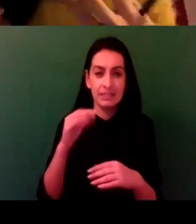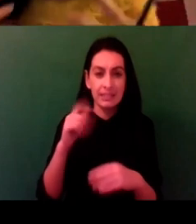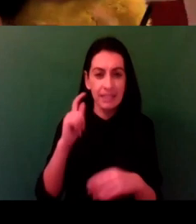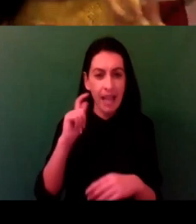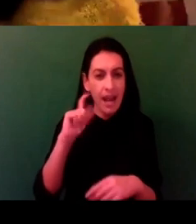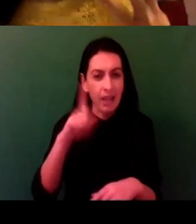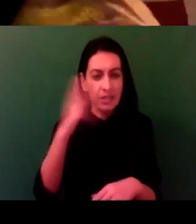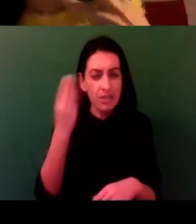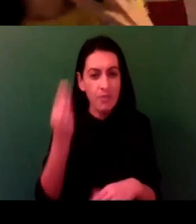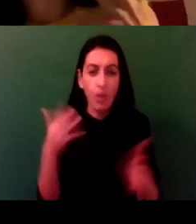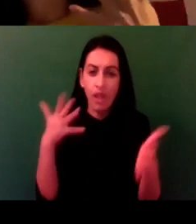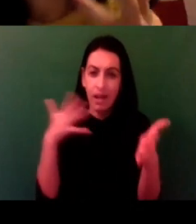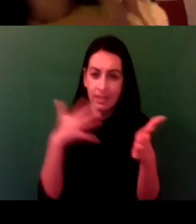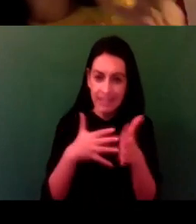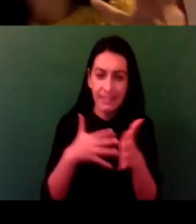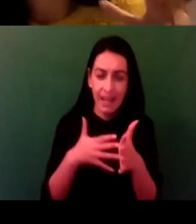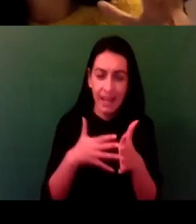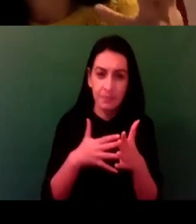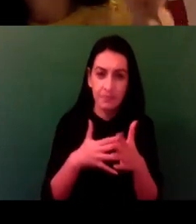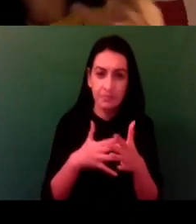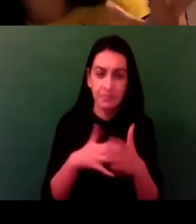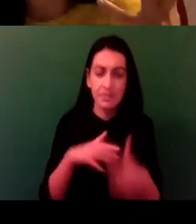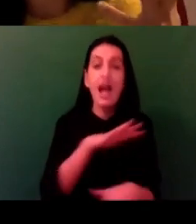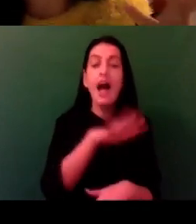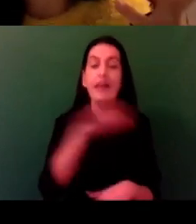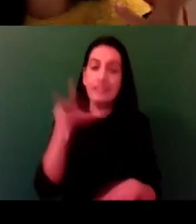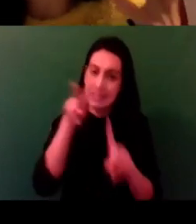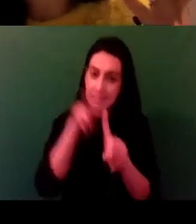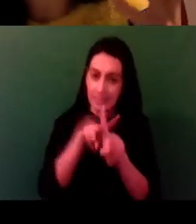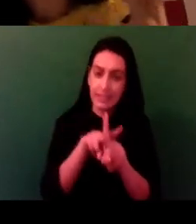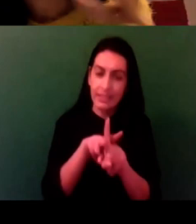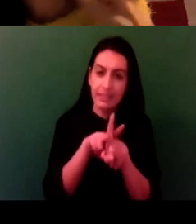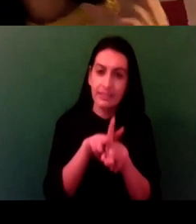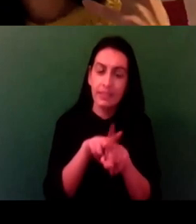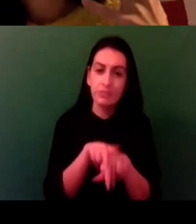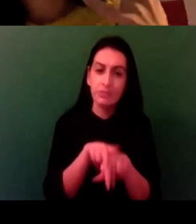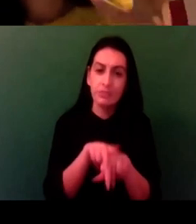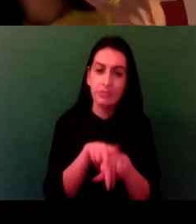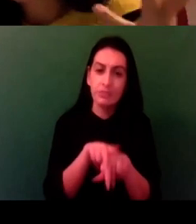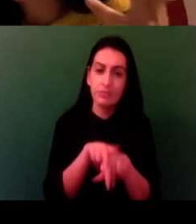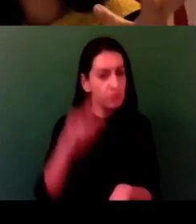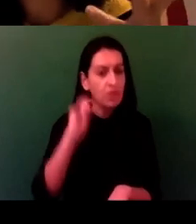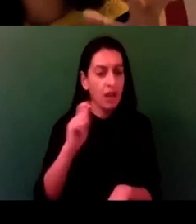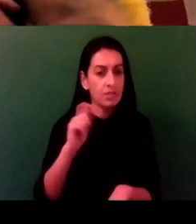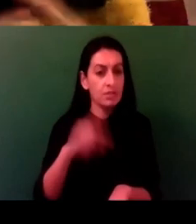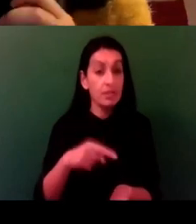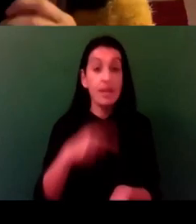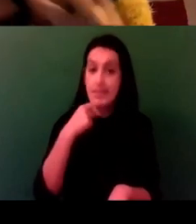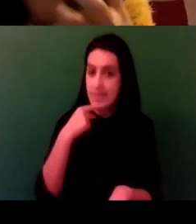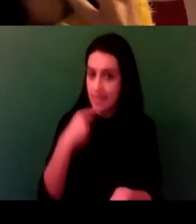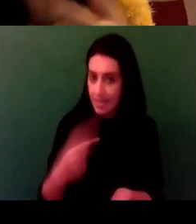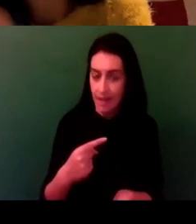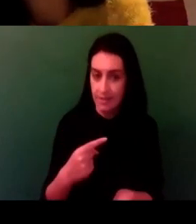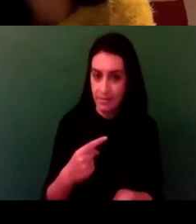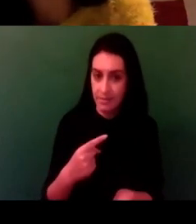herkes şüphe duymadan evet bu bir gereklilik ama nasıl yapacağız bilmiyoruz. Ama bu bir gereklilik, bu